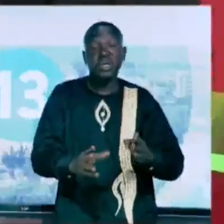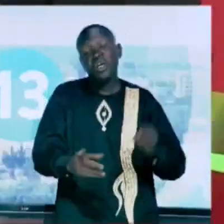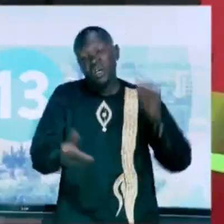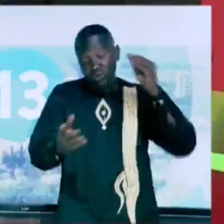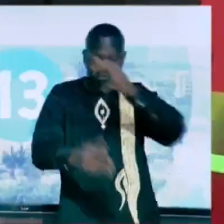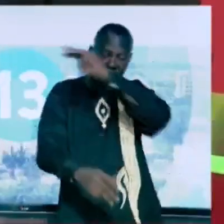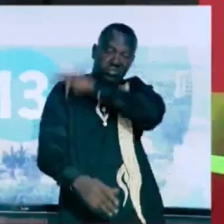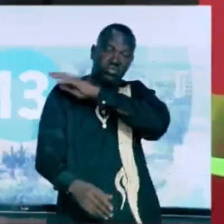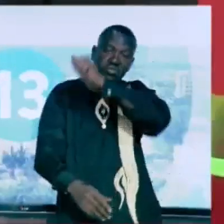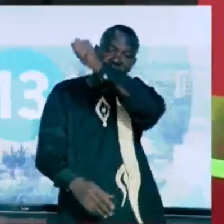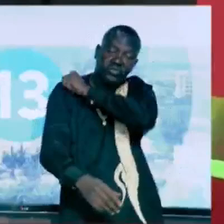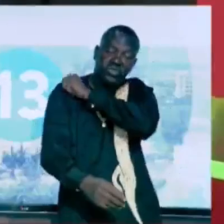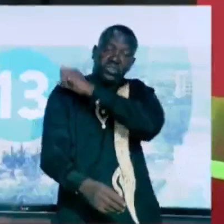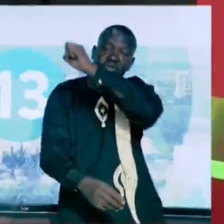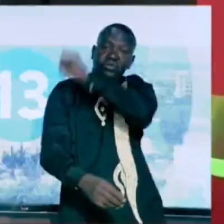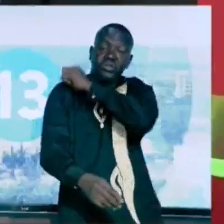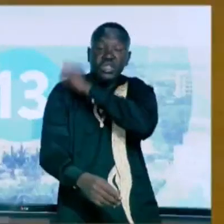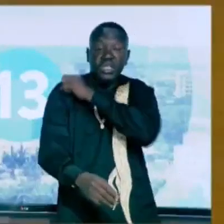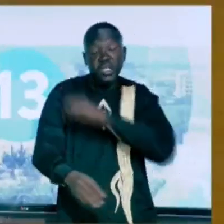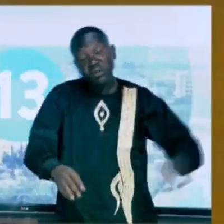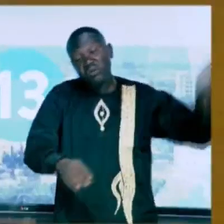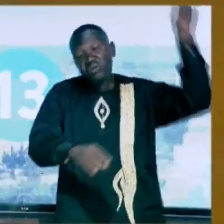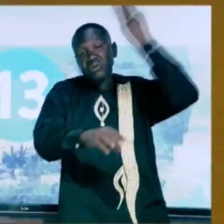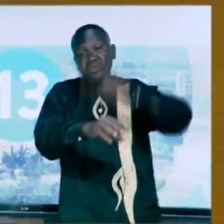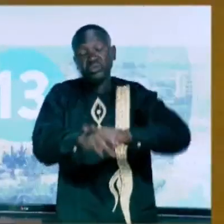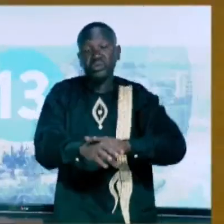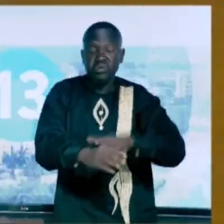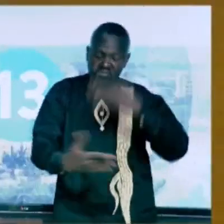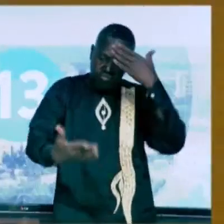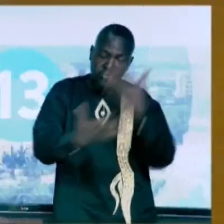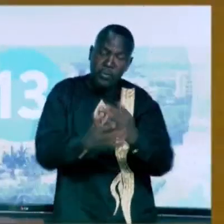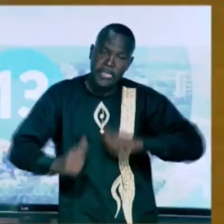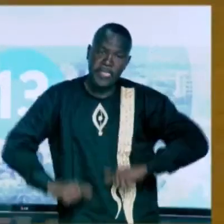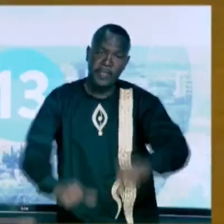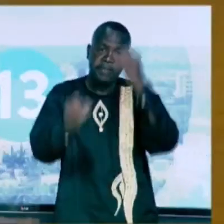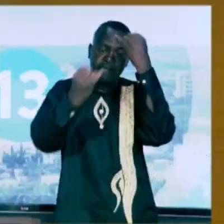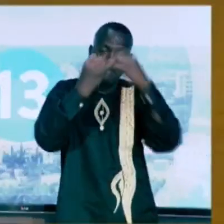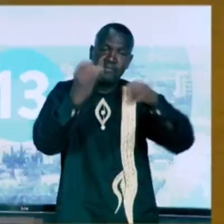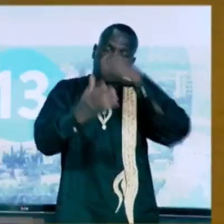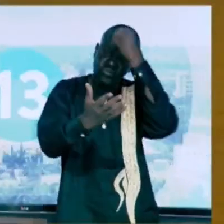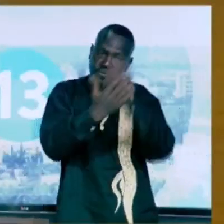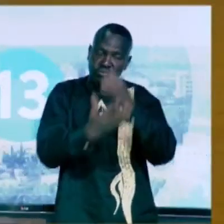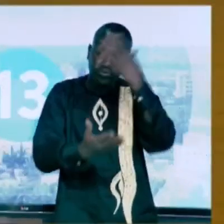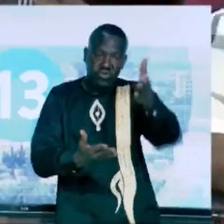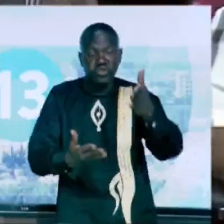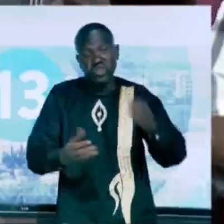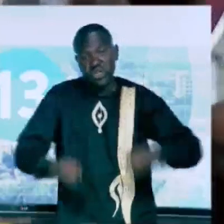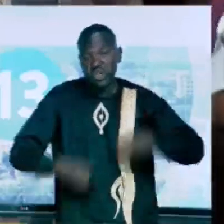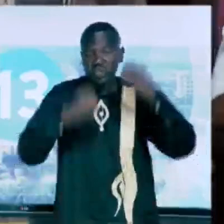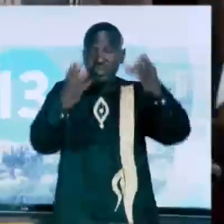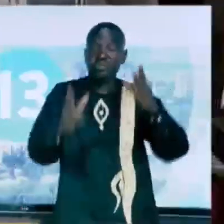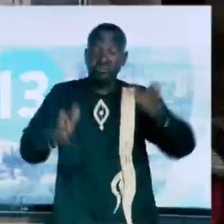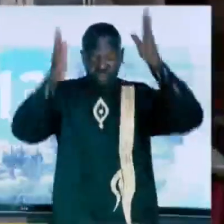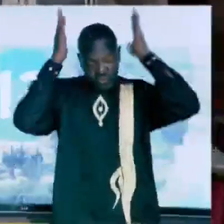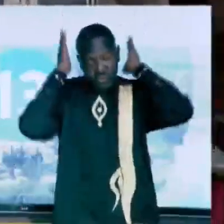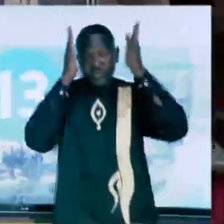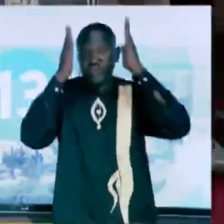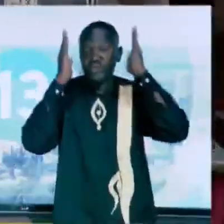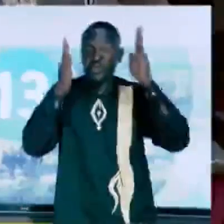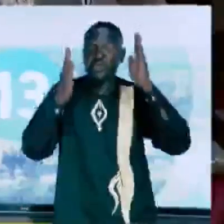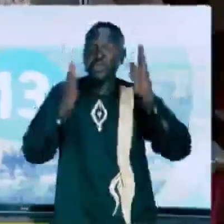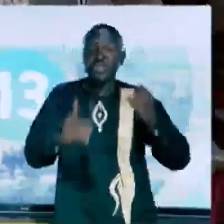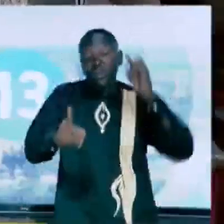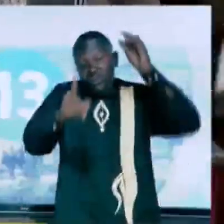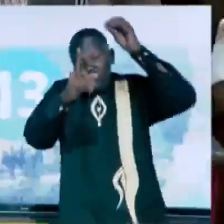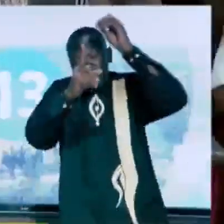Rachid Soulama, tout ceci implique un bon suivi de l'exécution de ces dépenses et de bonnes données pour leur prévision en vue